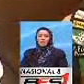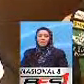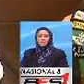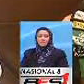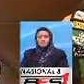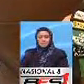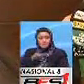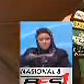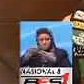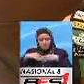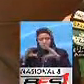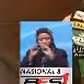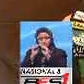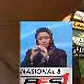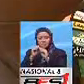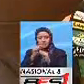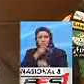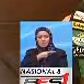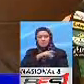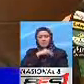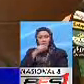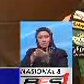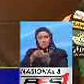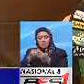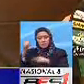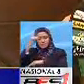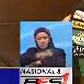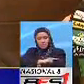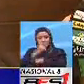Mesyuarat dengan Kementerian Kewangan pada hari Khamis ini,